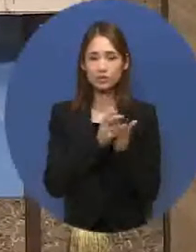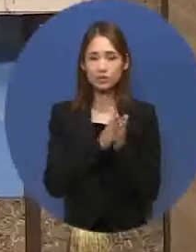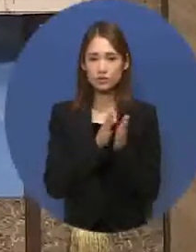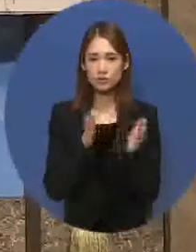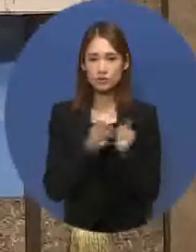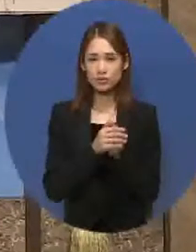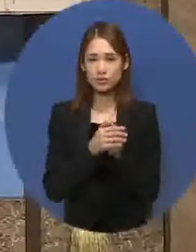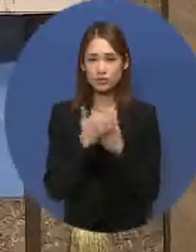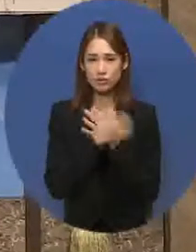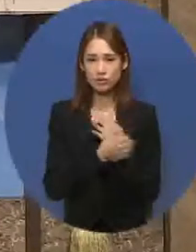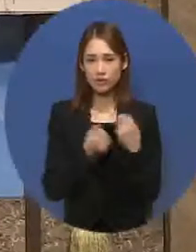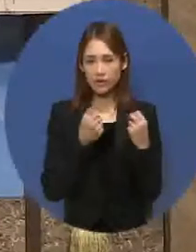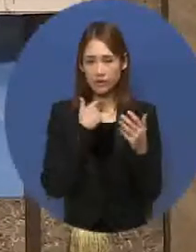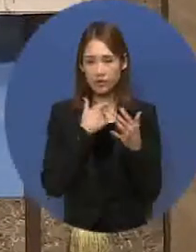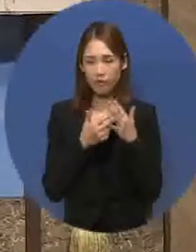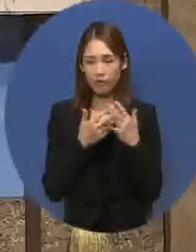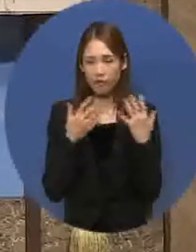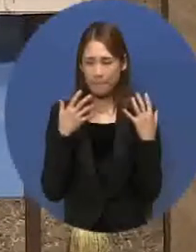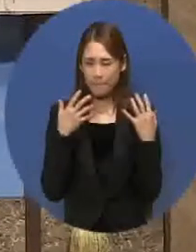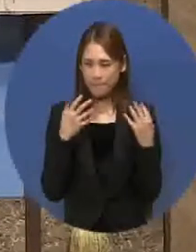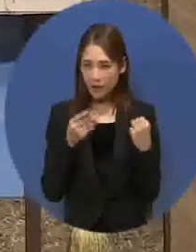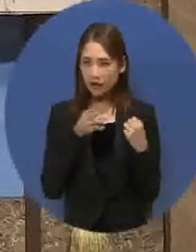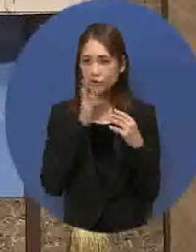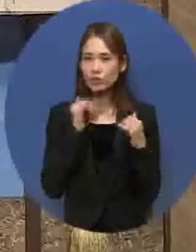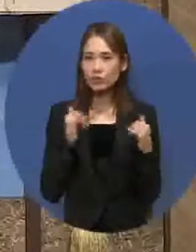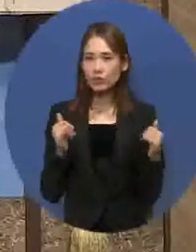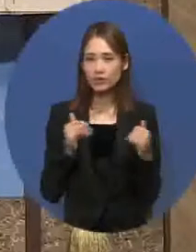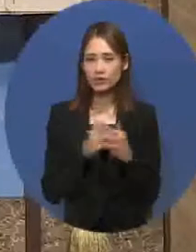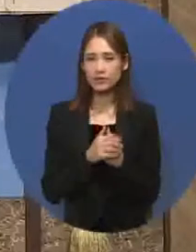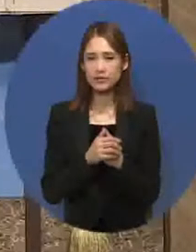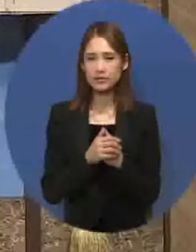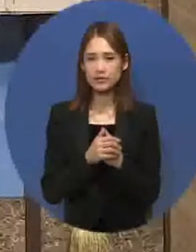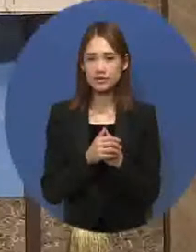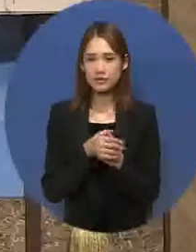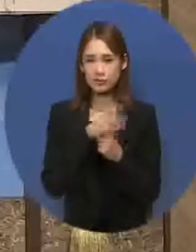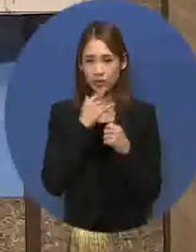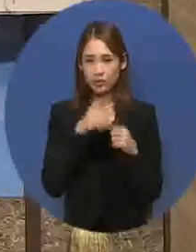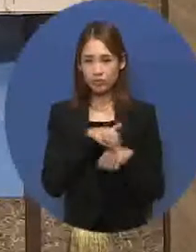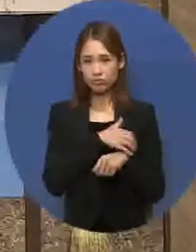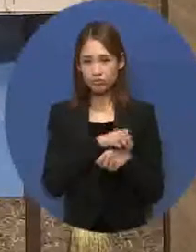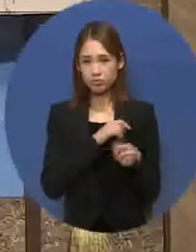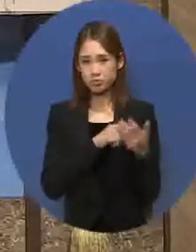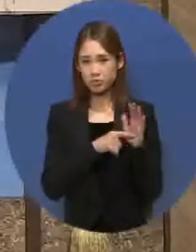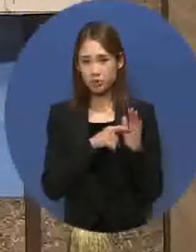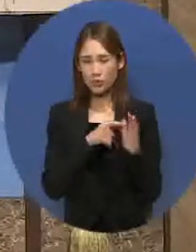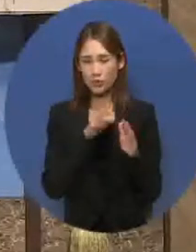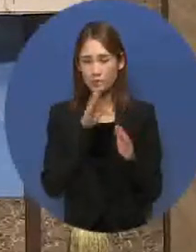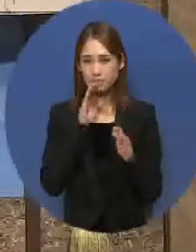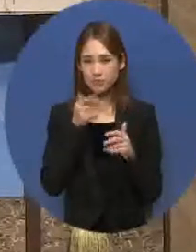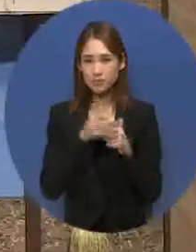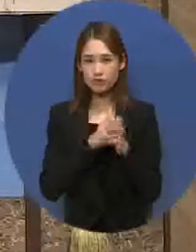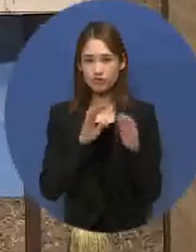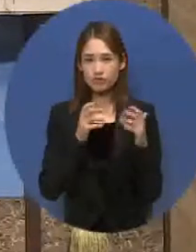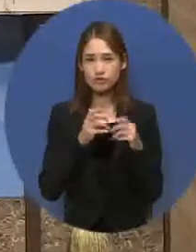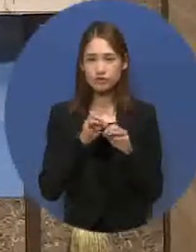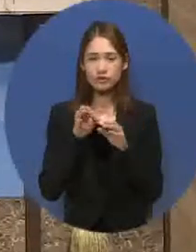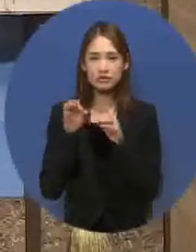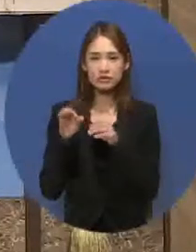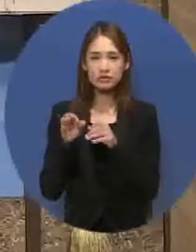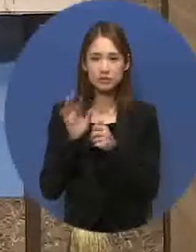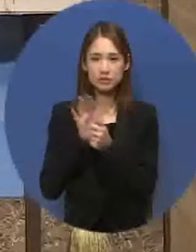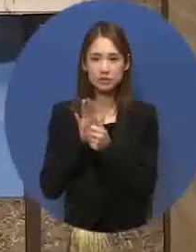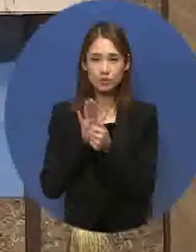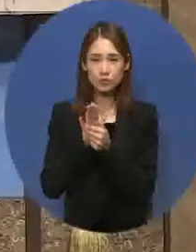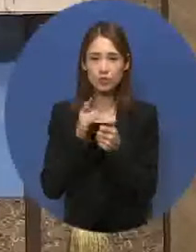건강하고 경륜이 많은 노인들이 노인들의 불편함도 표출하지만은 국가에 기여할 수